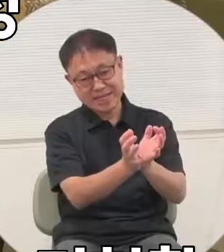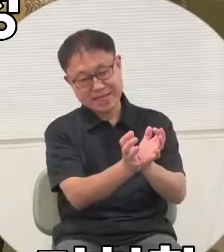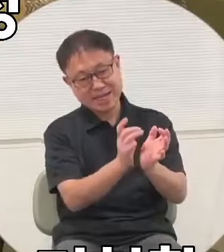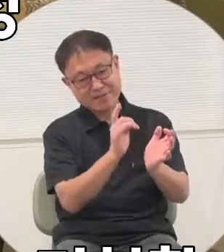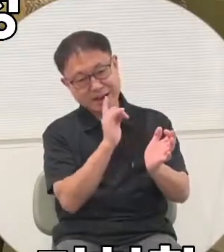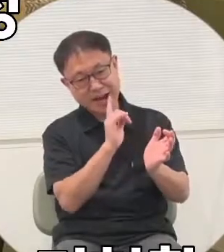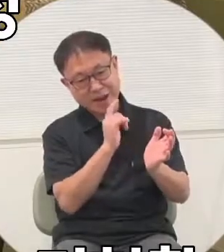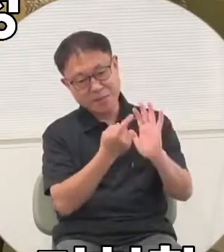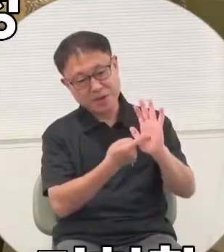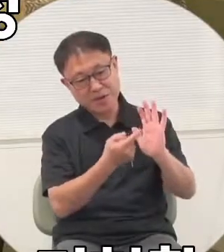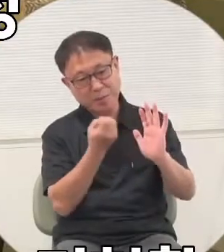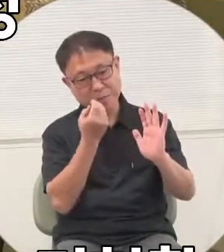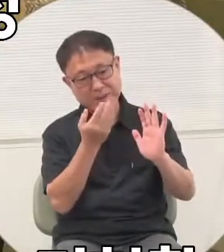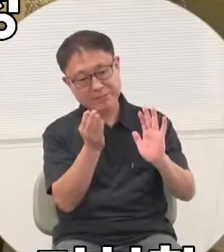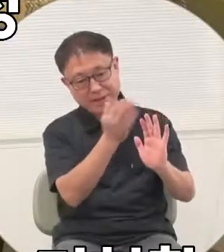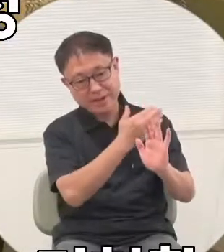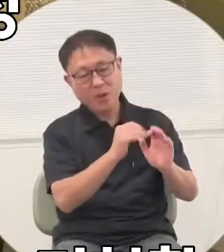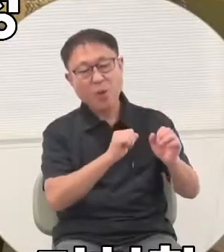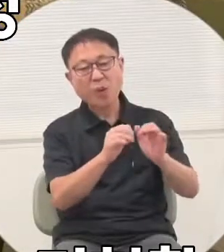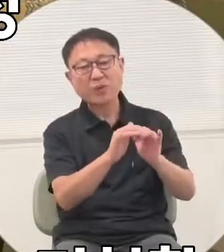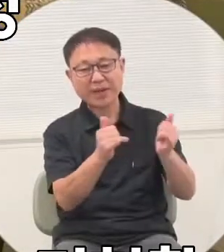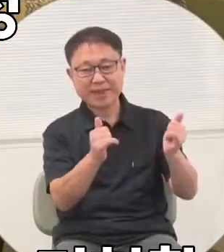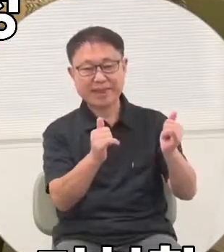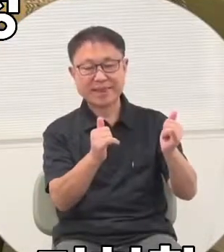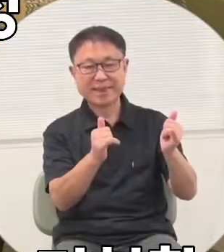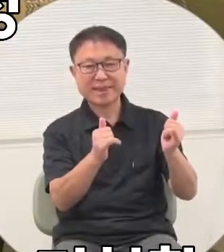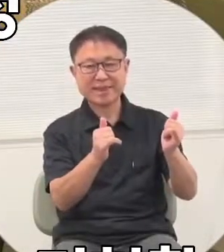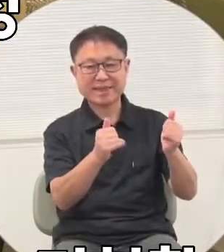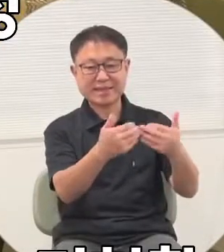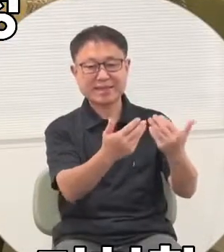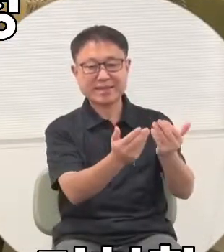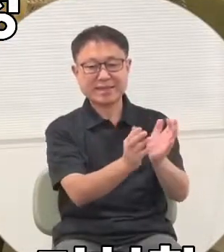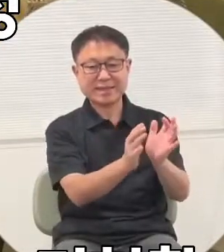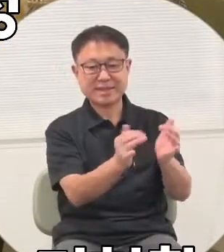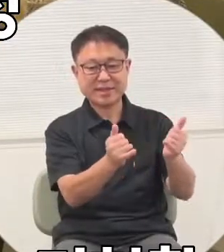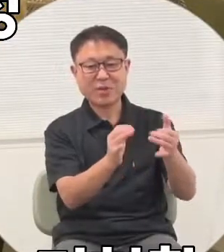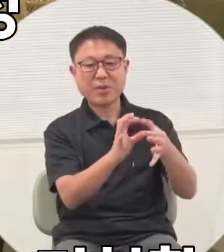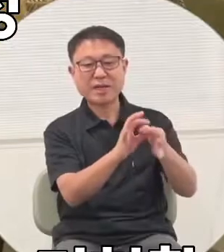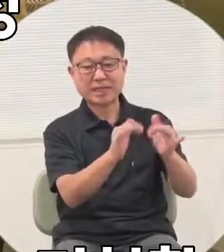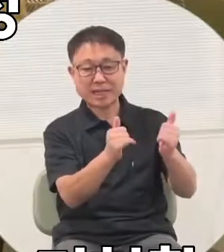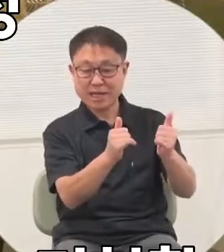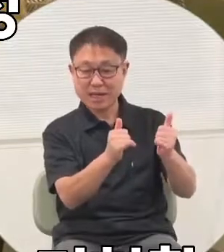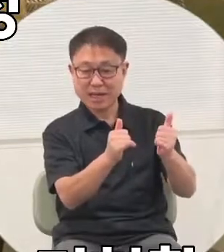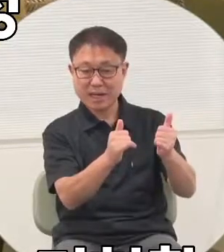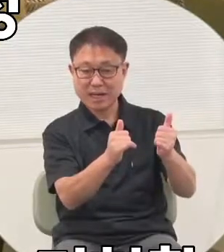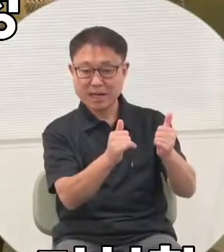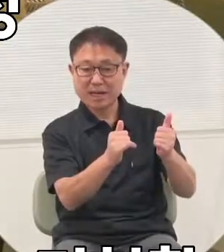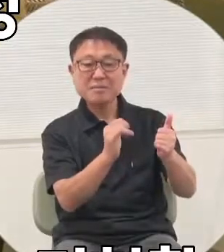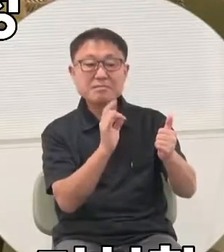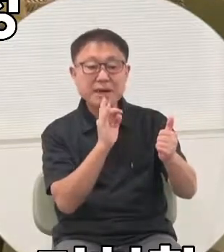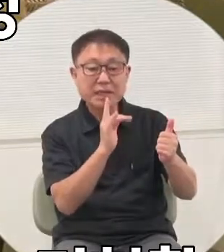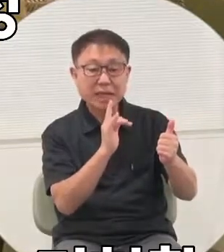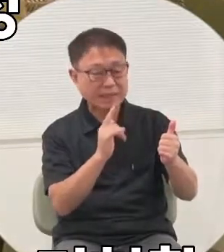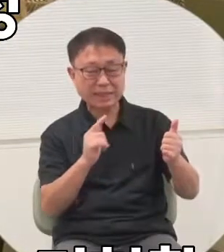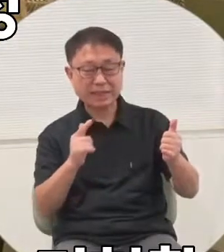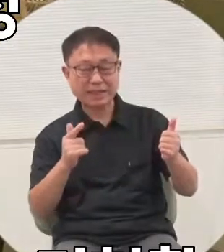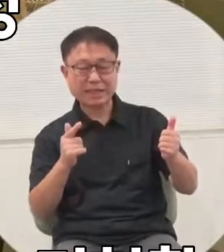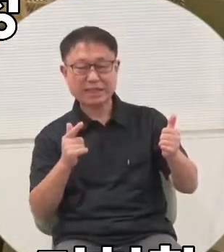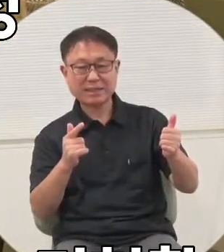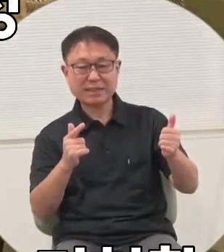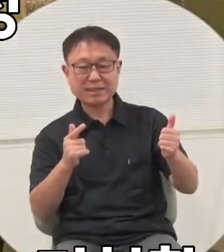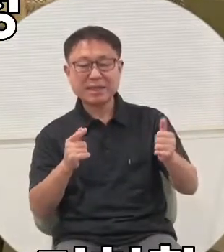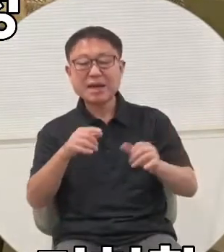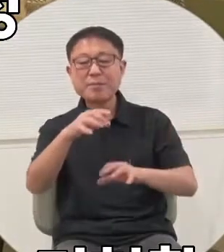표현은 좀 이상하지만 어쨌든 활동하신 뭐 단체 분들인데 그분들은 그러면 아니냐? 그렇진 않죠. 그러니까 그거